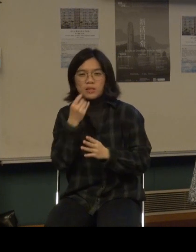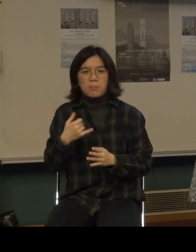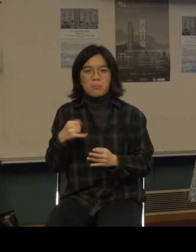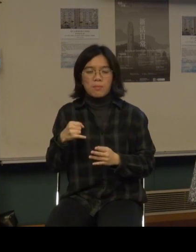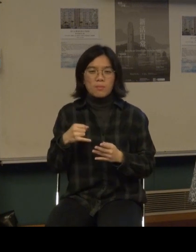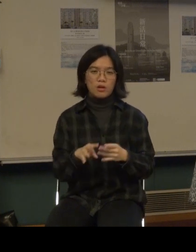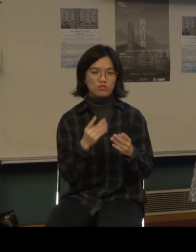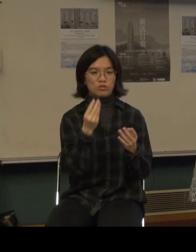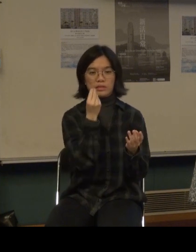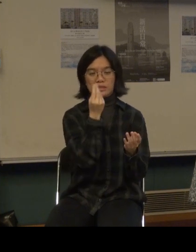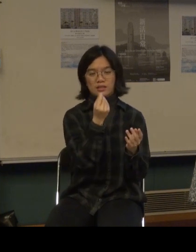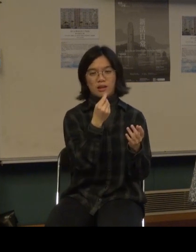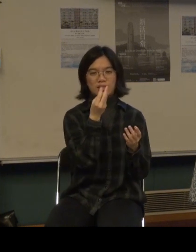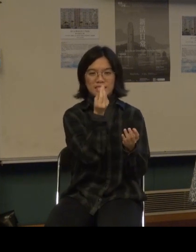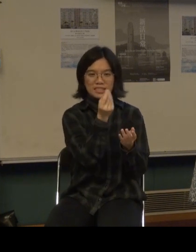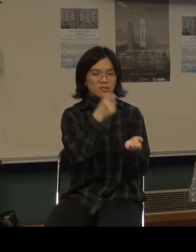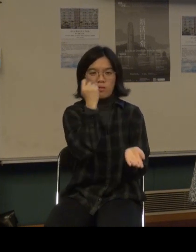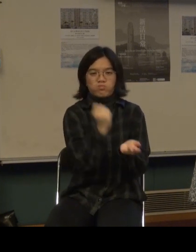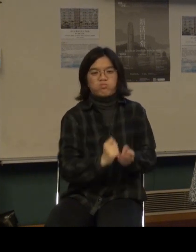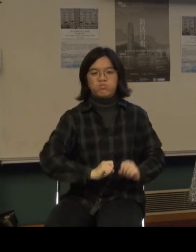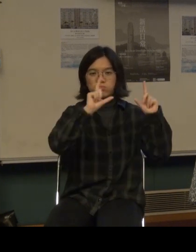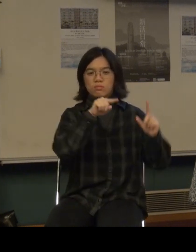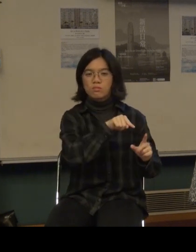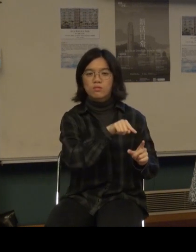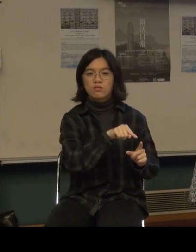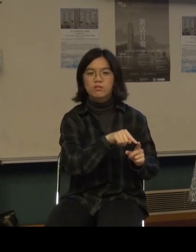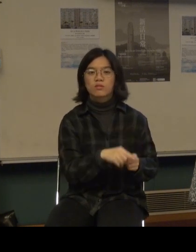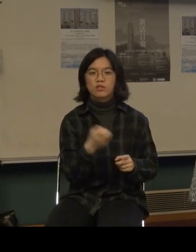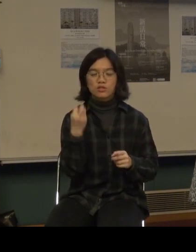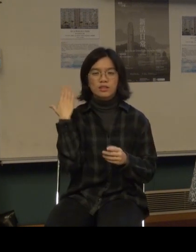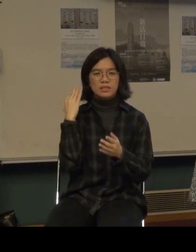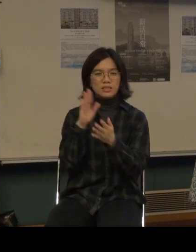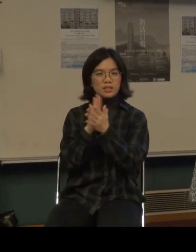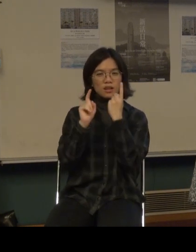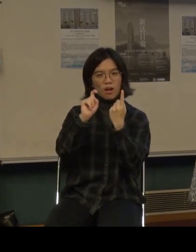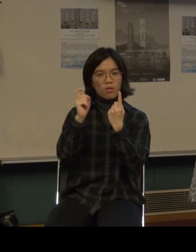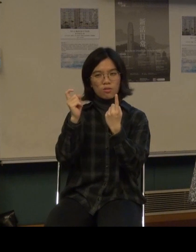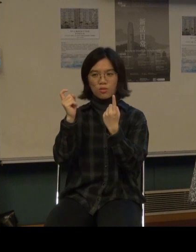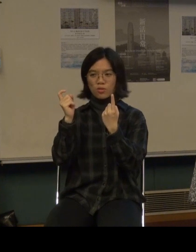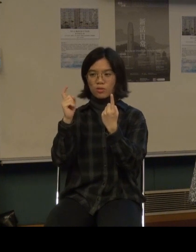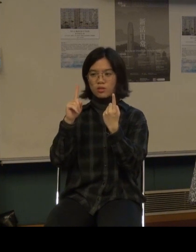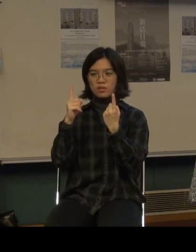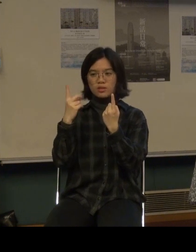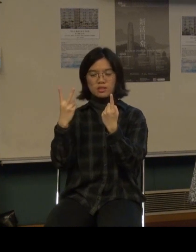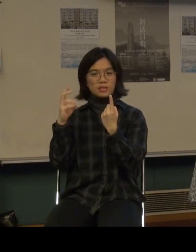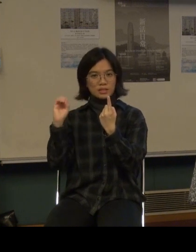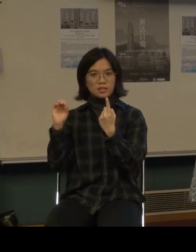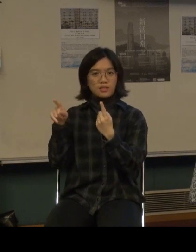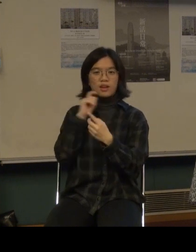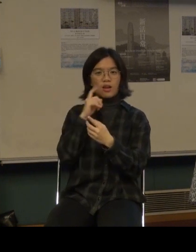咧，其實香港有很多次的大罷工嘅。咁啊，因為當時即係香港同國內其實嗰個